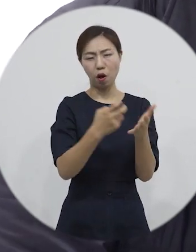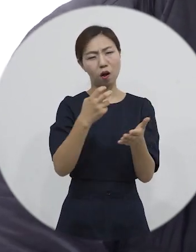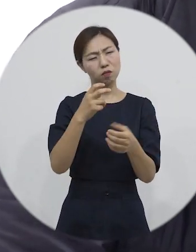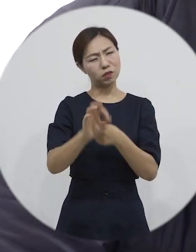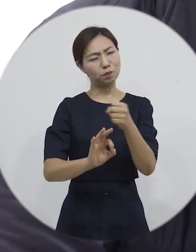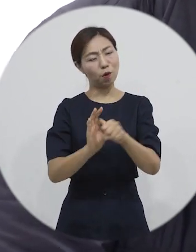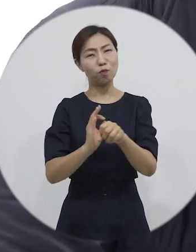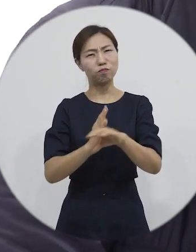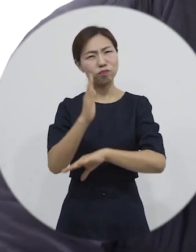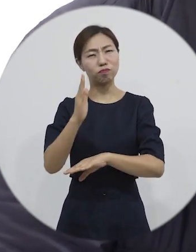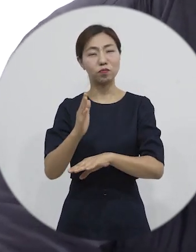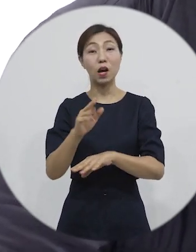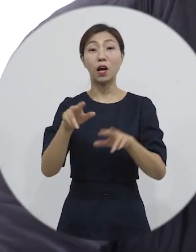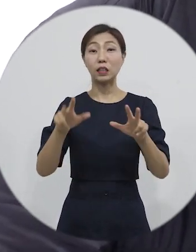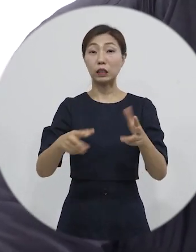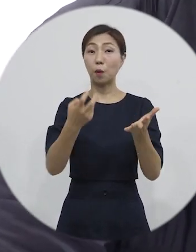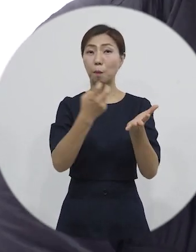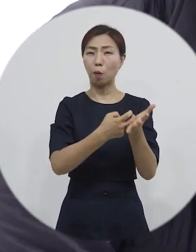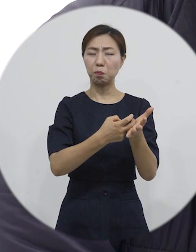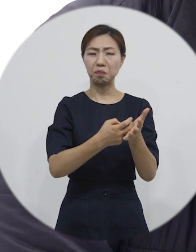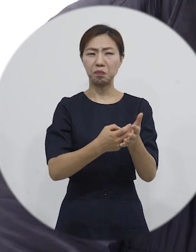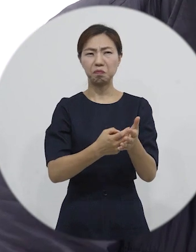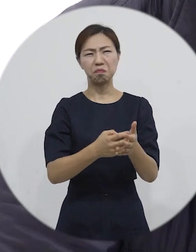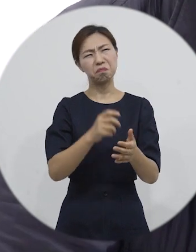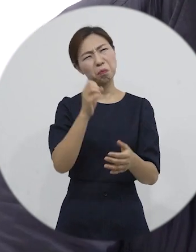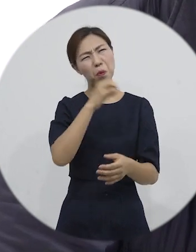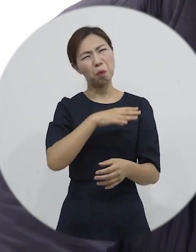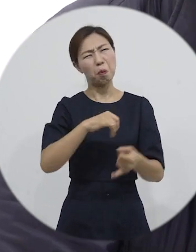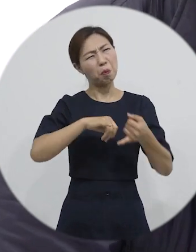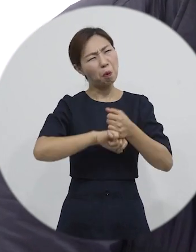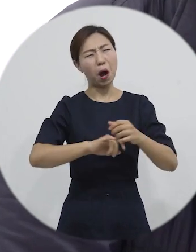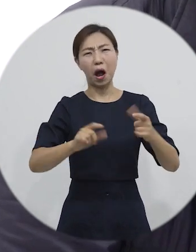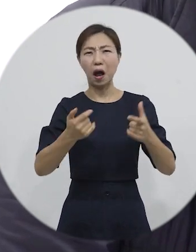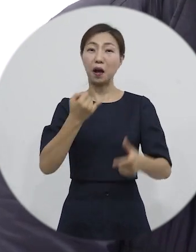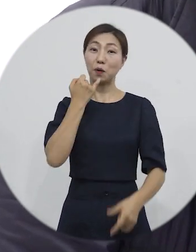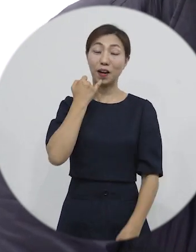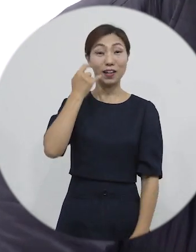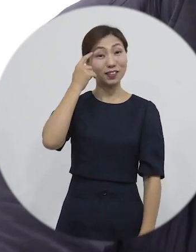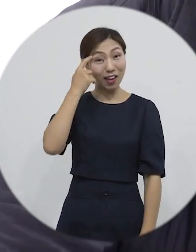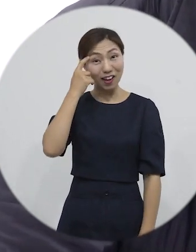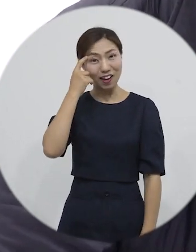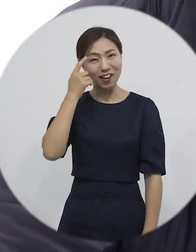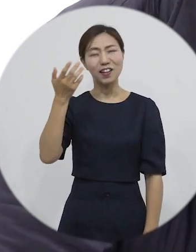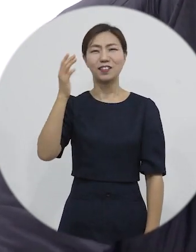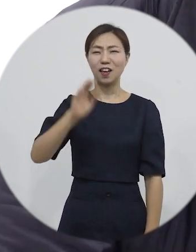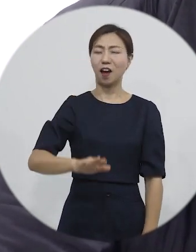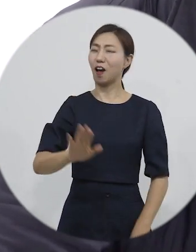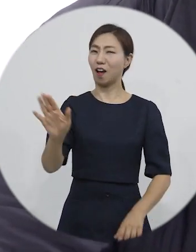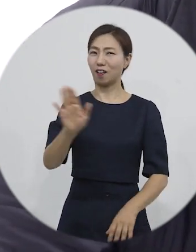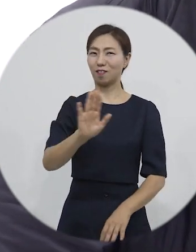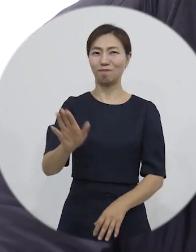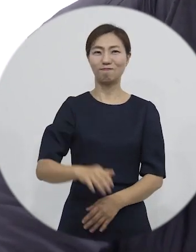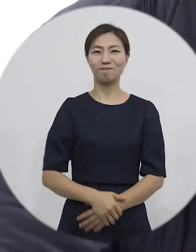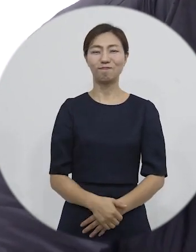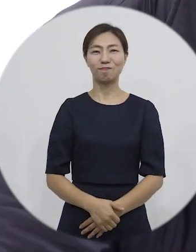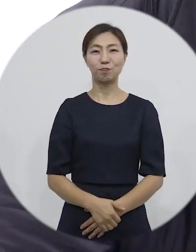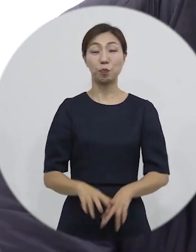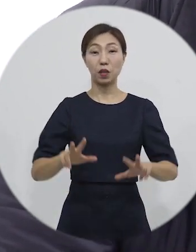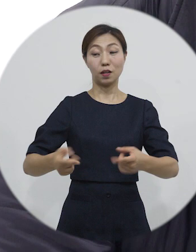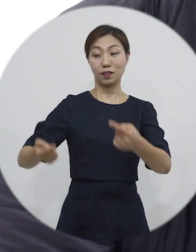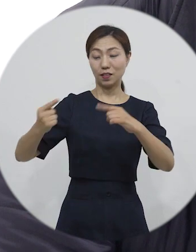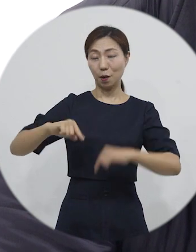지나니까 때때로 이 제도는 해도 그만 안 해도 그만 뭐 이런 제도 아니야? 라고 생각하기 쉬우신데 그렇지가